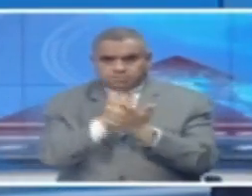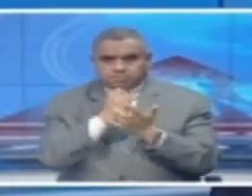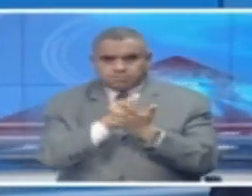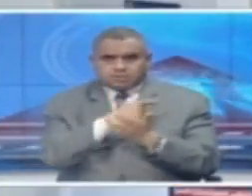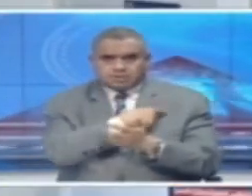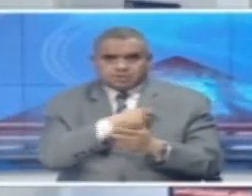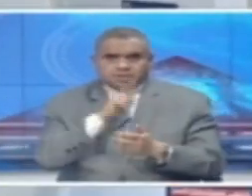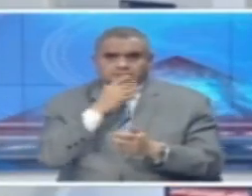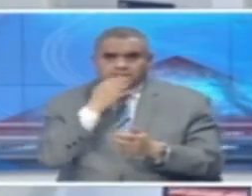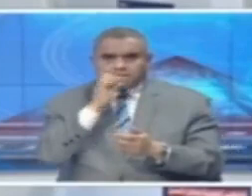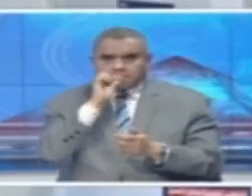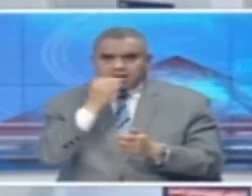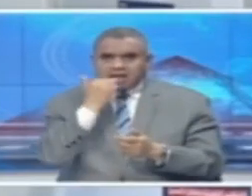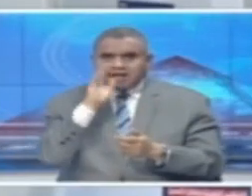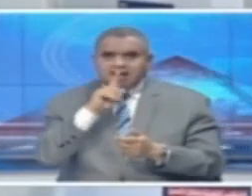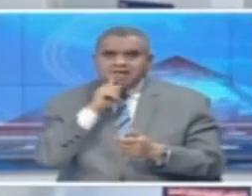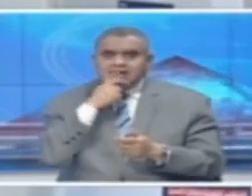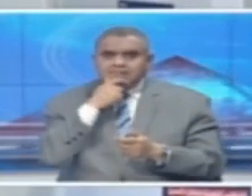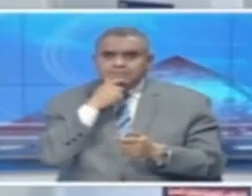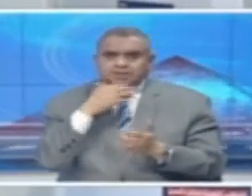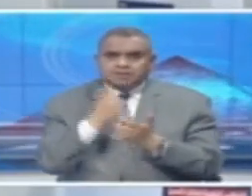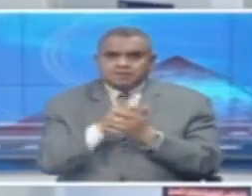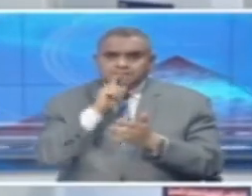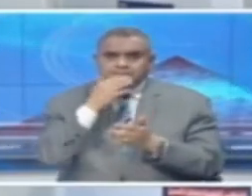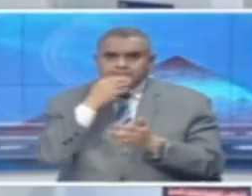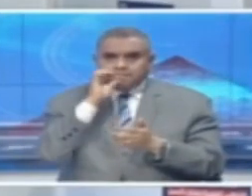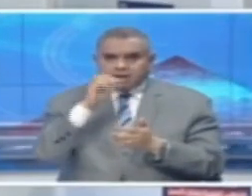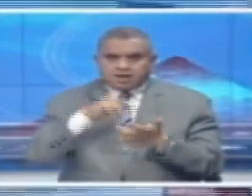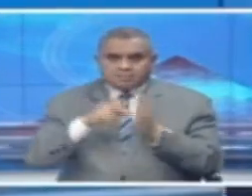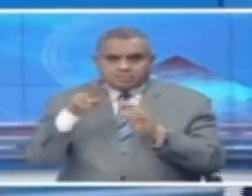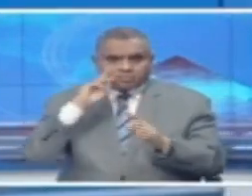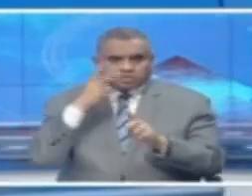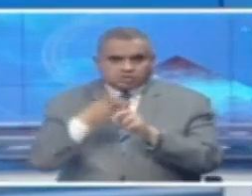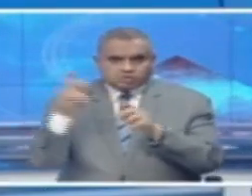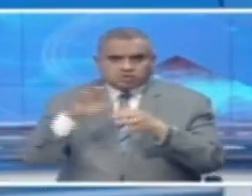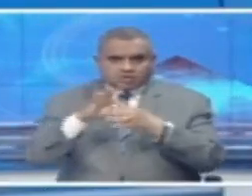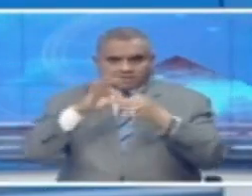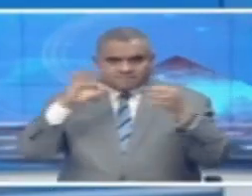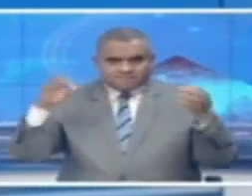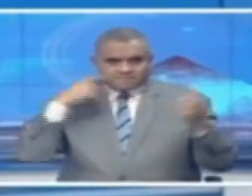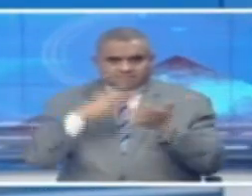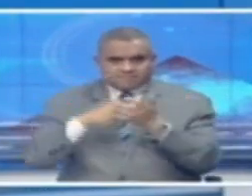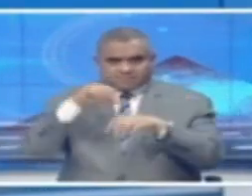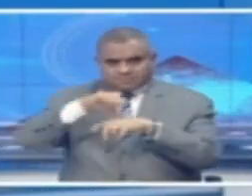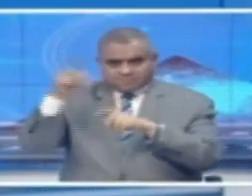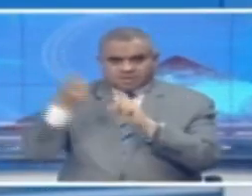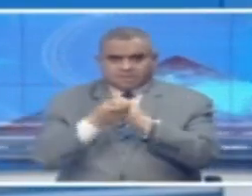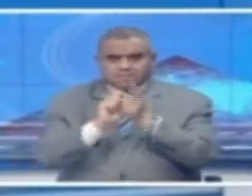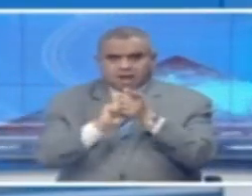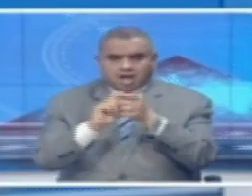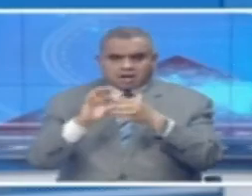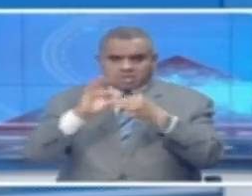مراسل أخبار مصر محمد حلمي. حلمي، ضعنا في المشهد، لديك في هذا المركز.